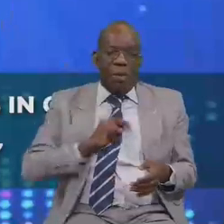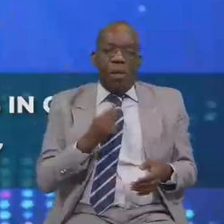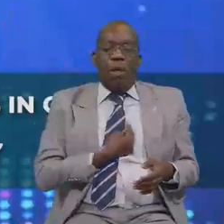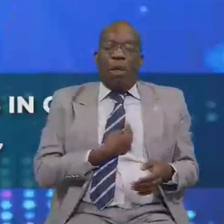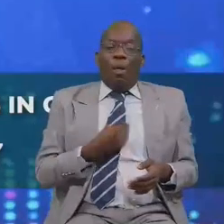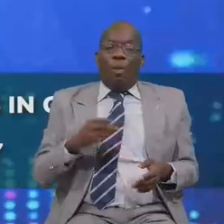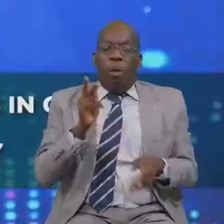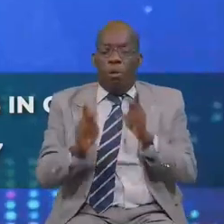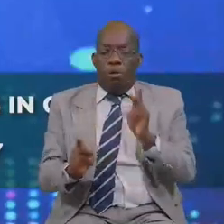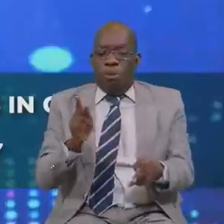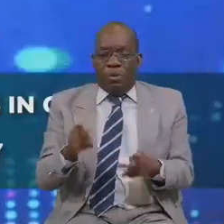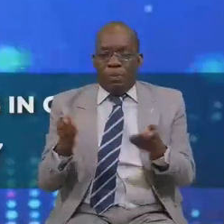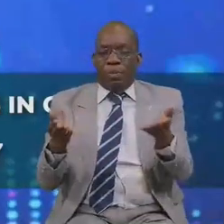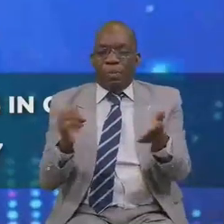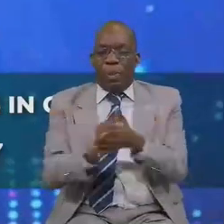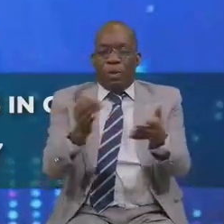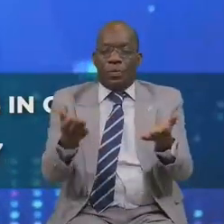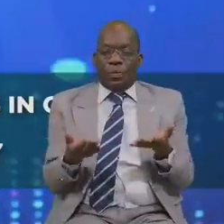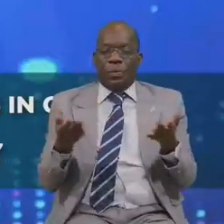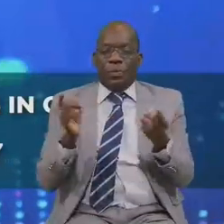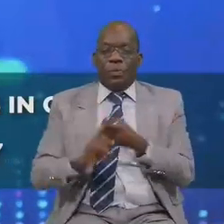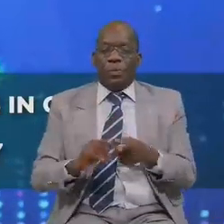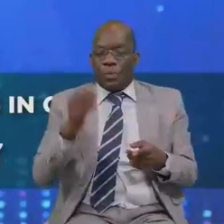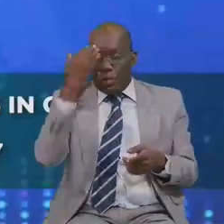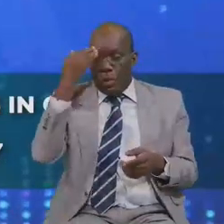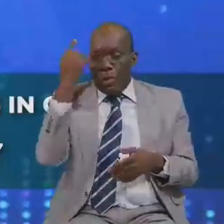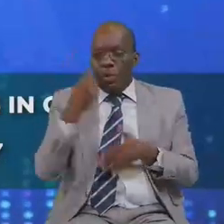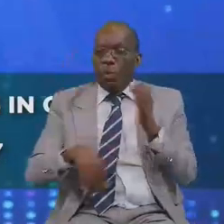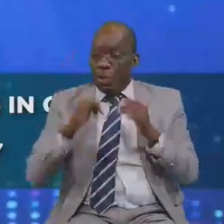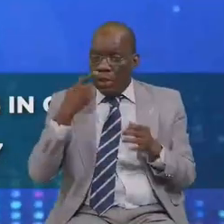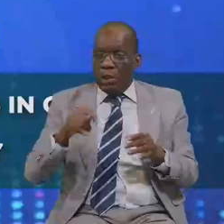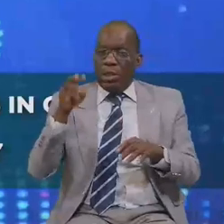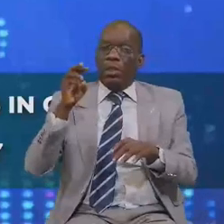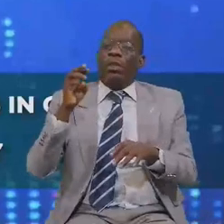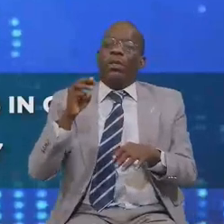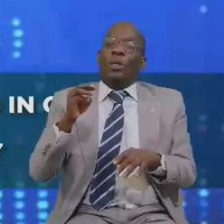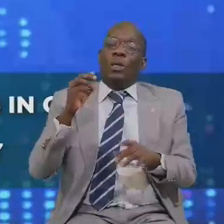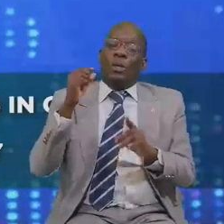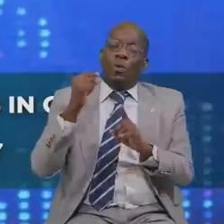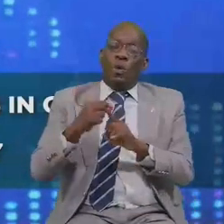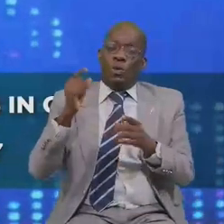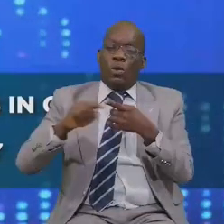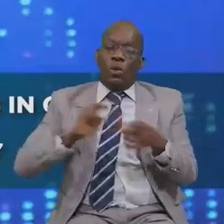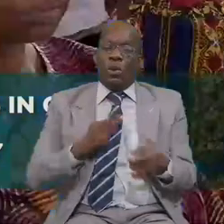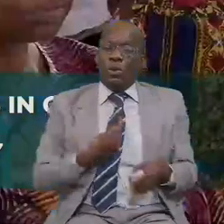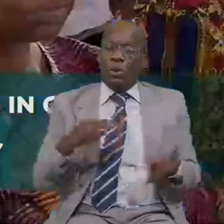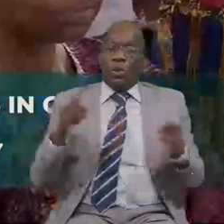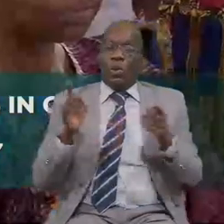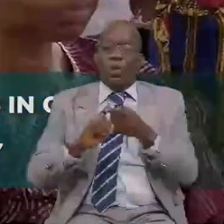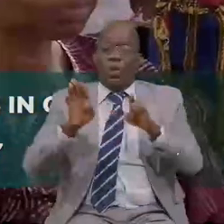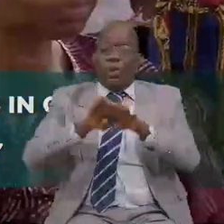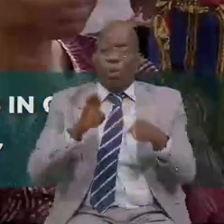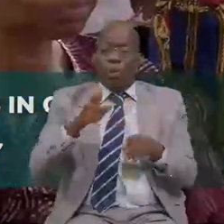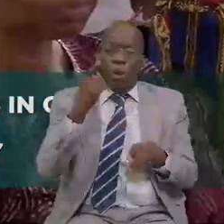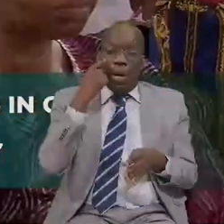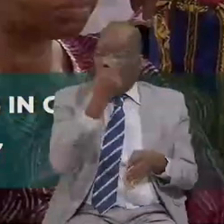ceux qui doivent vouloir savoir ce que Dieu dit à travers toi. Premièrement, ouvrez vos yeux à ce que vous n'avez pas vu.